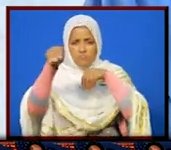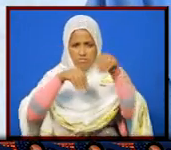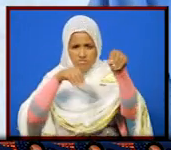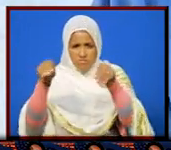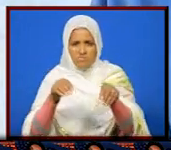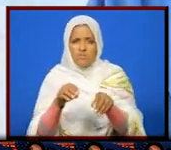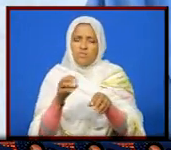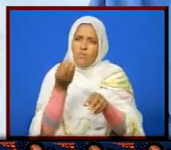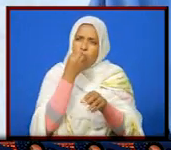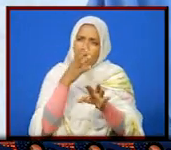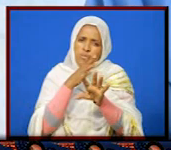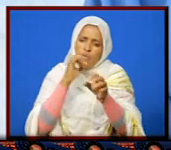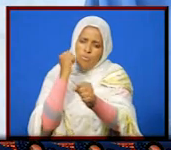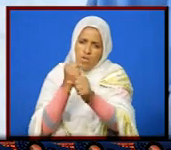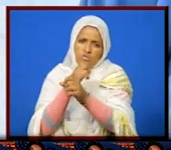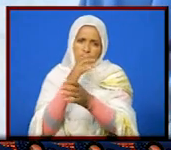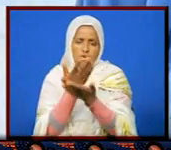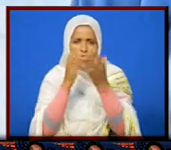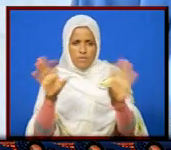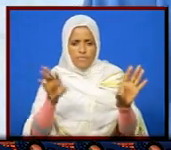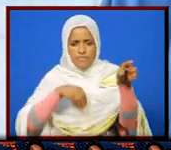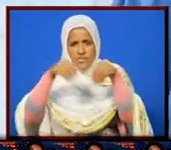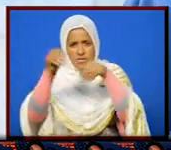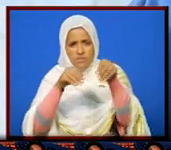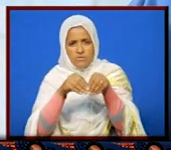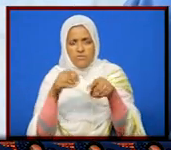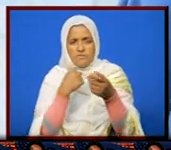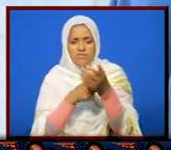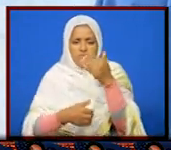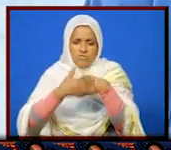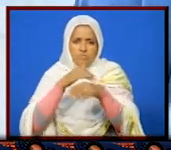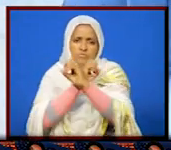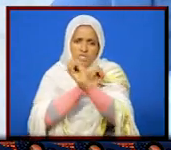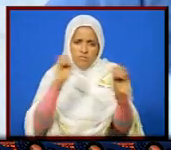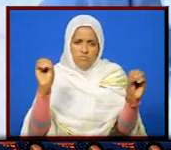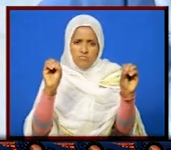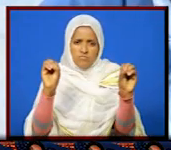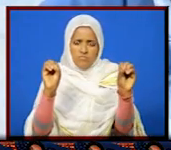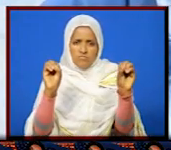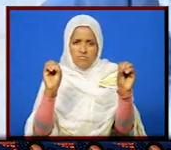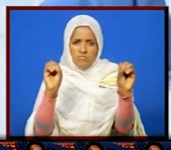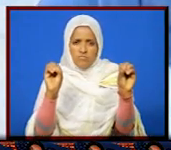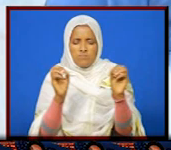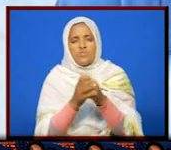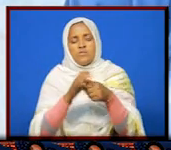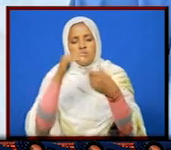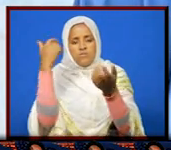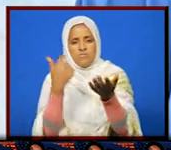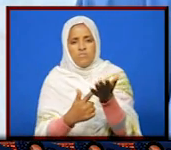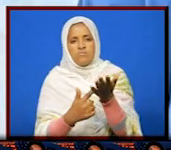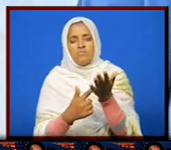ፍየል ስትንቀሳቀስ የማትበላው የማታደርገው የላትም። ስትንቀሳቀስ ደግሞ አፍረተ ስጋዋን